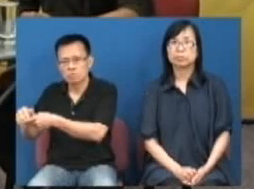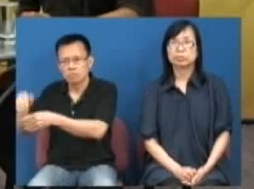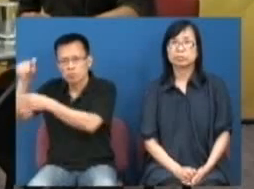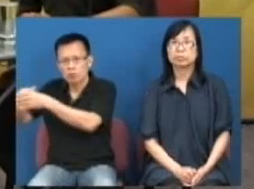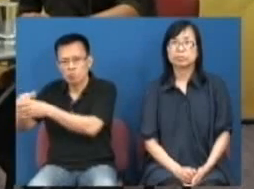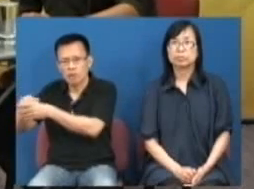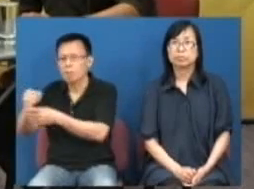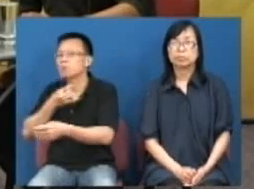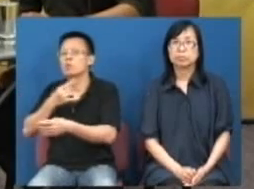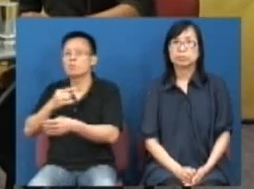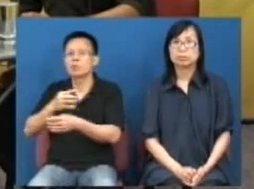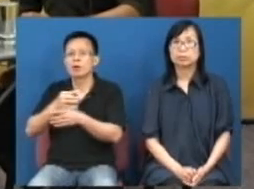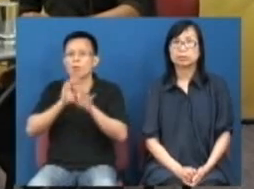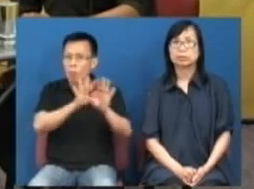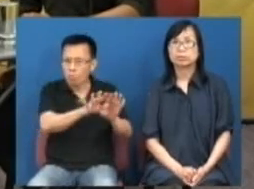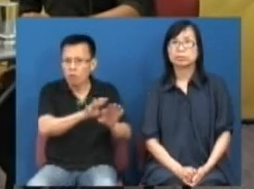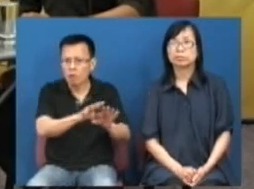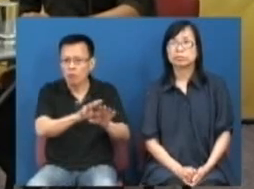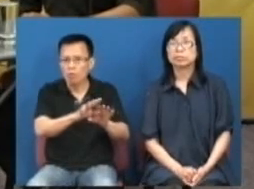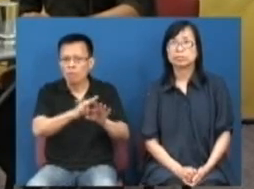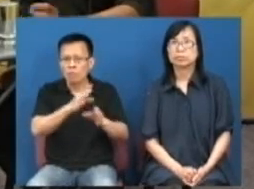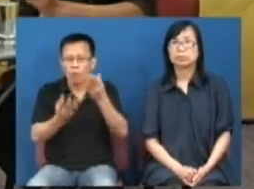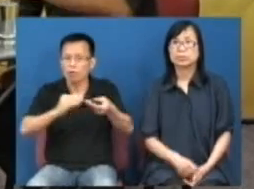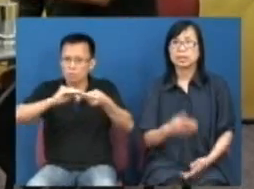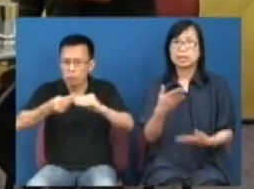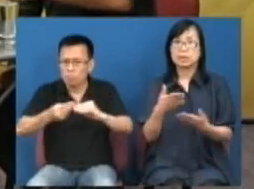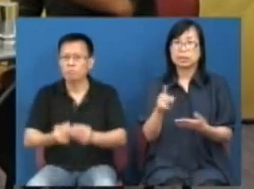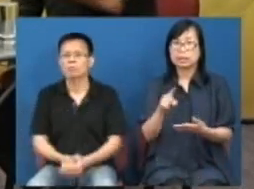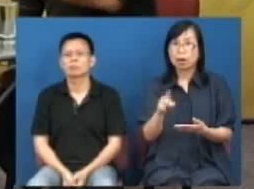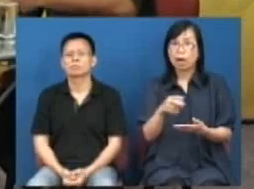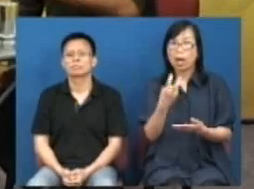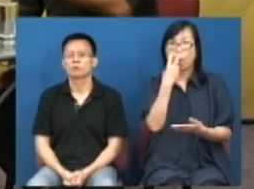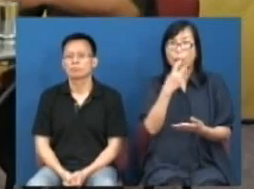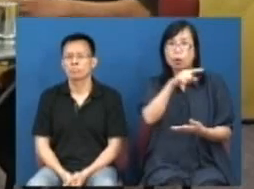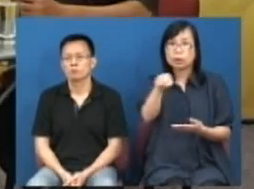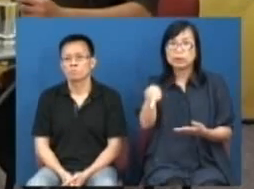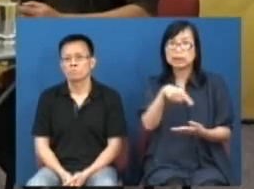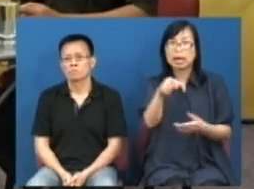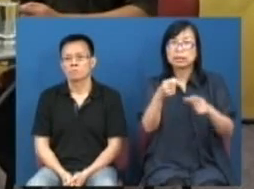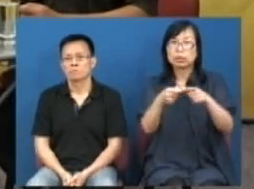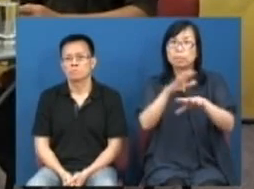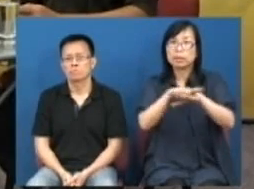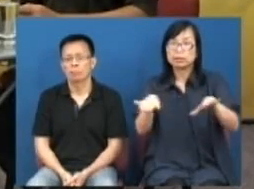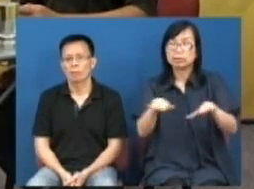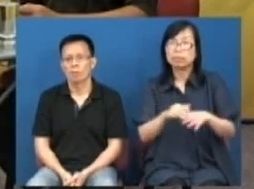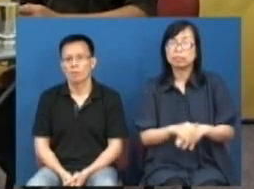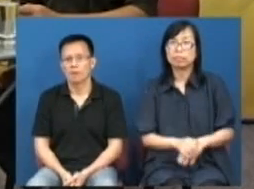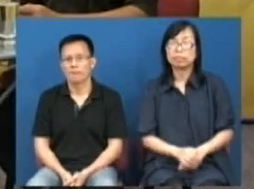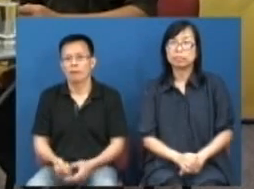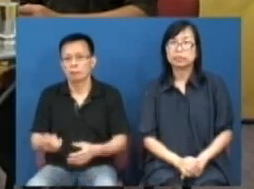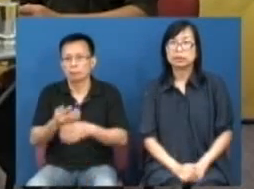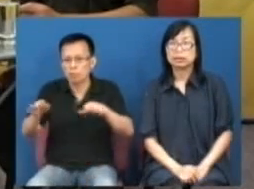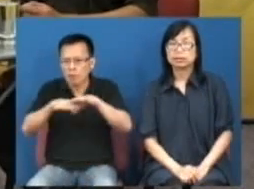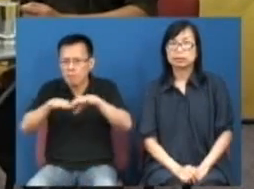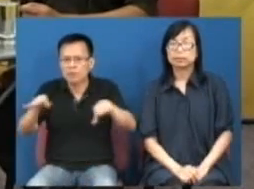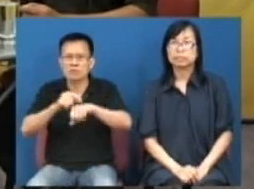唔一定係幫佢噶嘛，真係。 嚇！呢個就係嗰個空間嗰個嘅公平性咯。 所以平等時間咪即